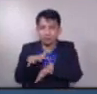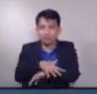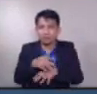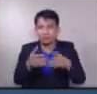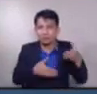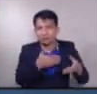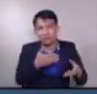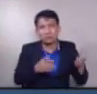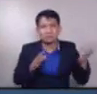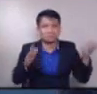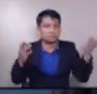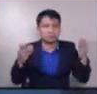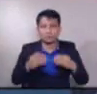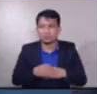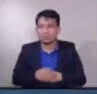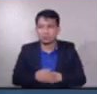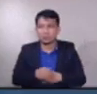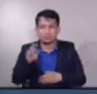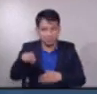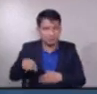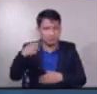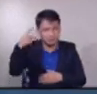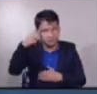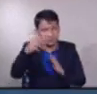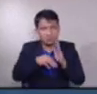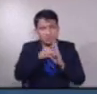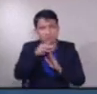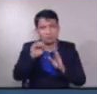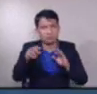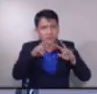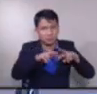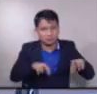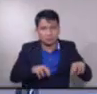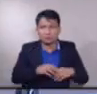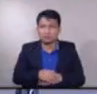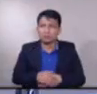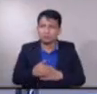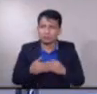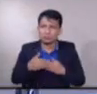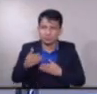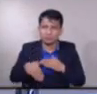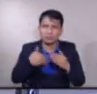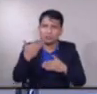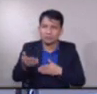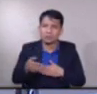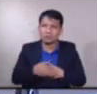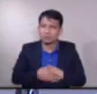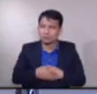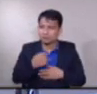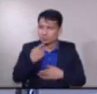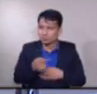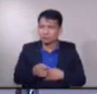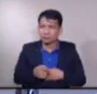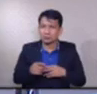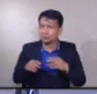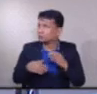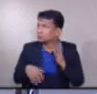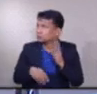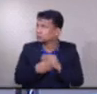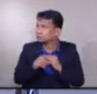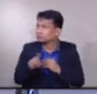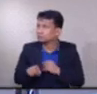korte. Tama yun, but we have to be politically mature. Yes, opo. Let's explore that. Okay, moving on, no? Meron ka ditong tinatawag